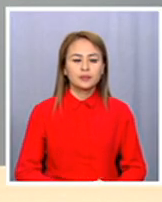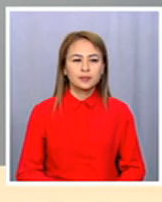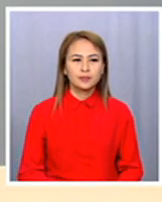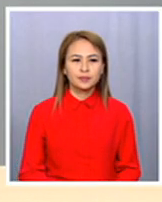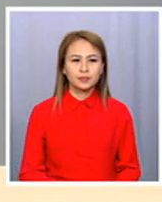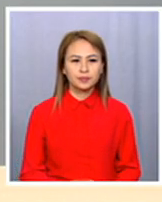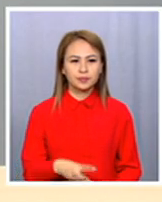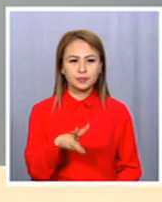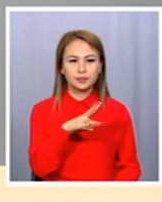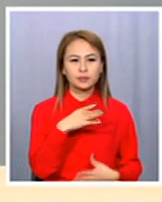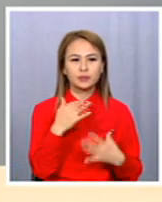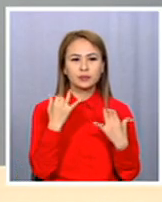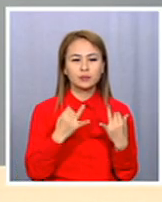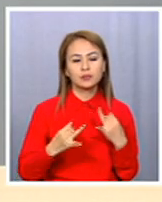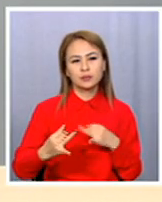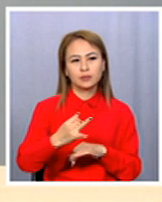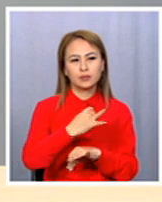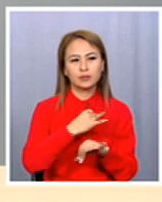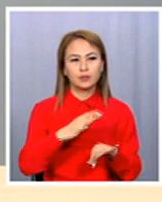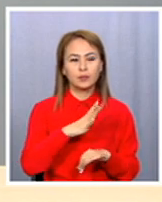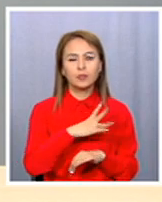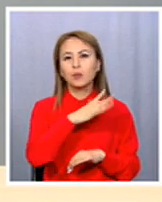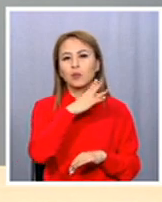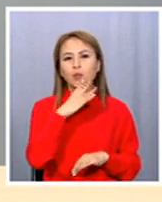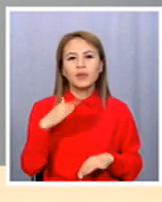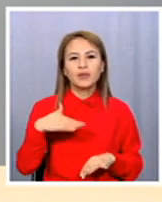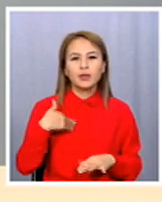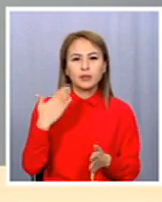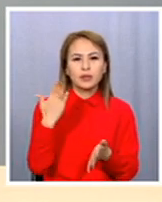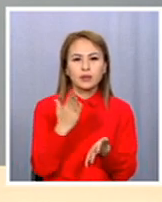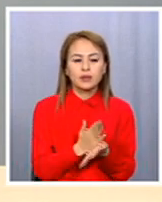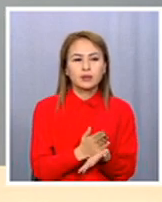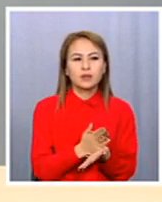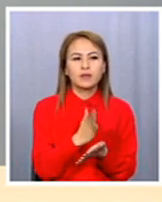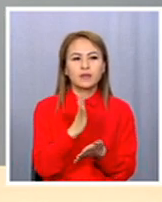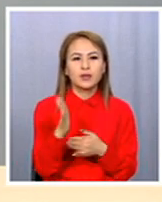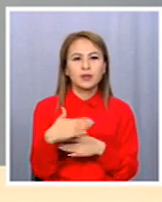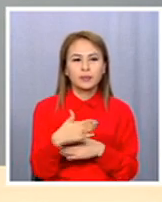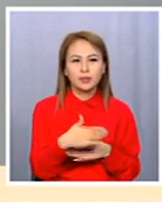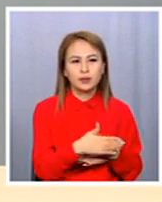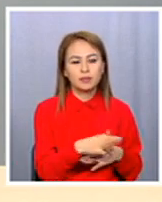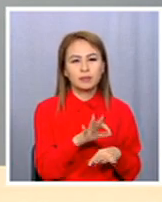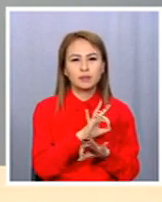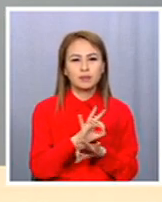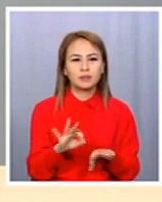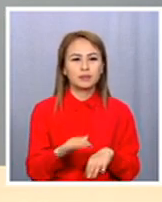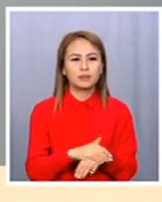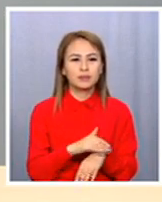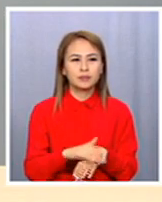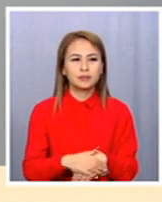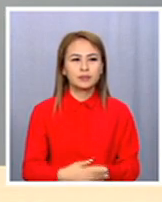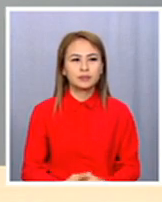мы с вами говорили о том, как много витаминов есть в рыбе. Молодцы!